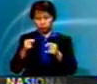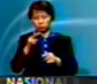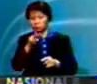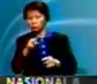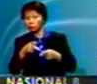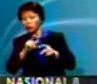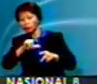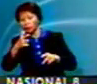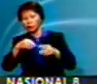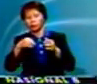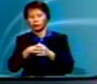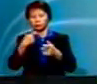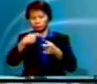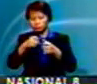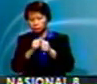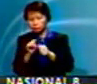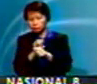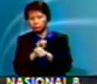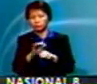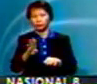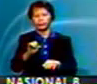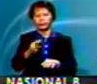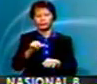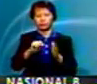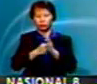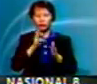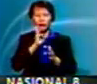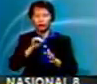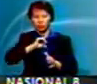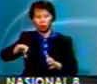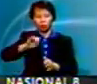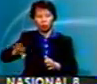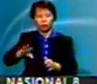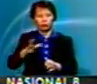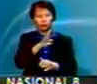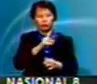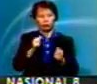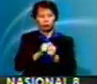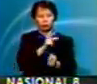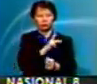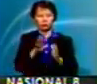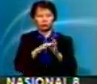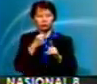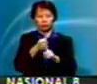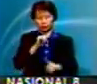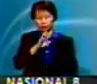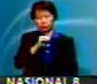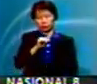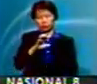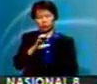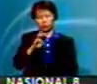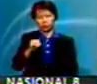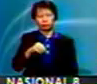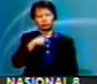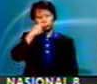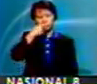peluang lain dalam industri berkait pengurusan bencana, sumber air dan sisa buangan. Sementara itu, Ketua Pengarah NCCIM Rosli